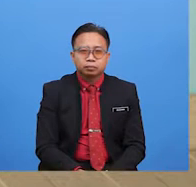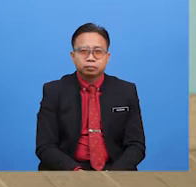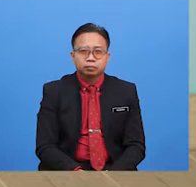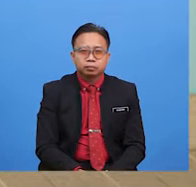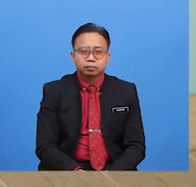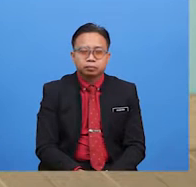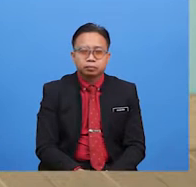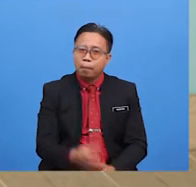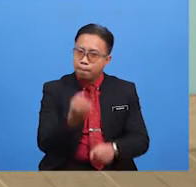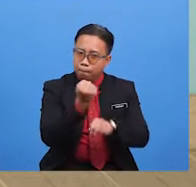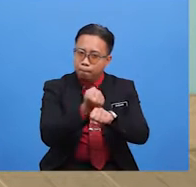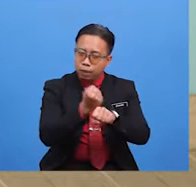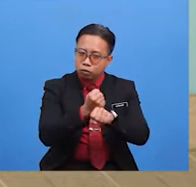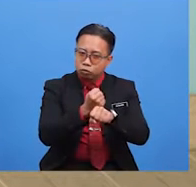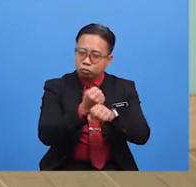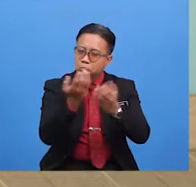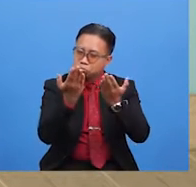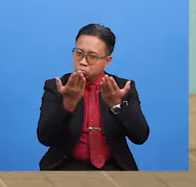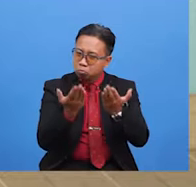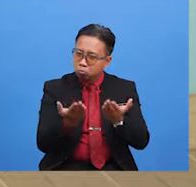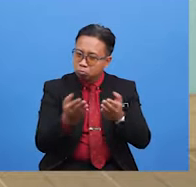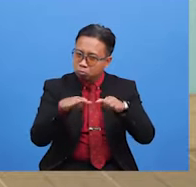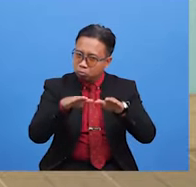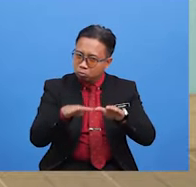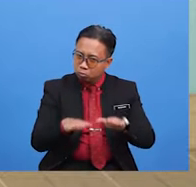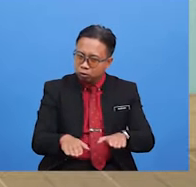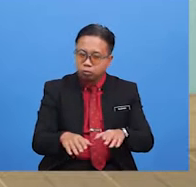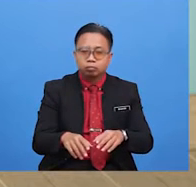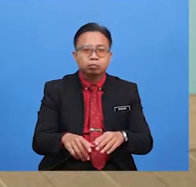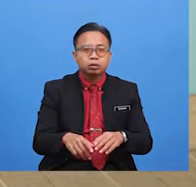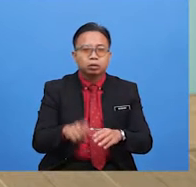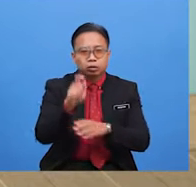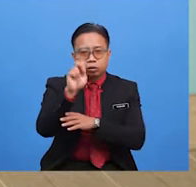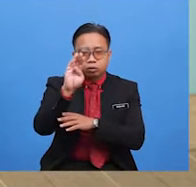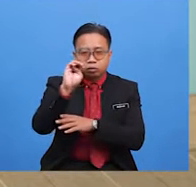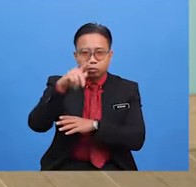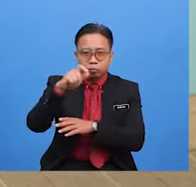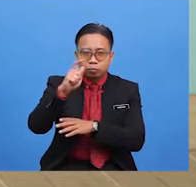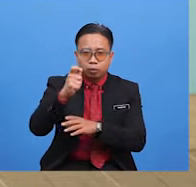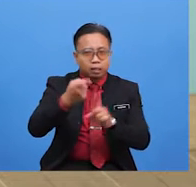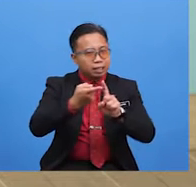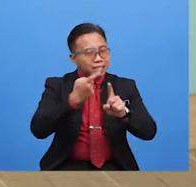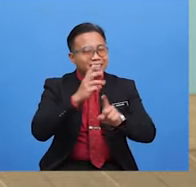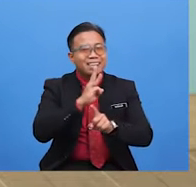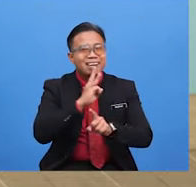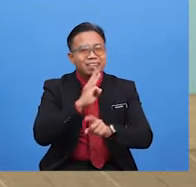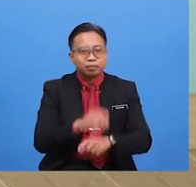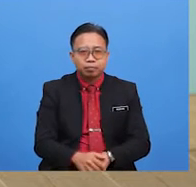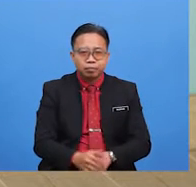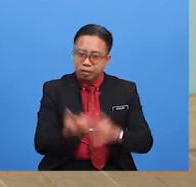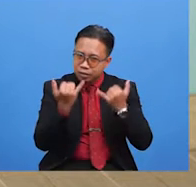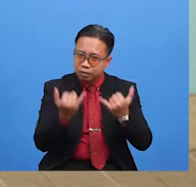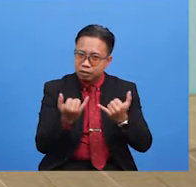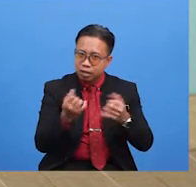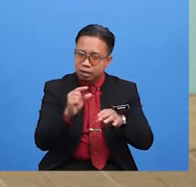Ya, batu tenggelam kerana batu lebih tumpah daripada air. Mari kita cuba pula dengan guli, kayu